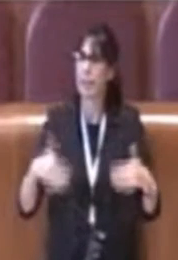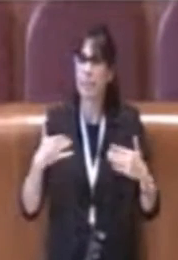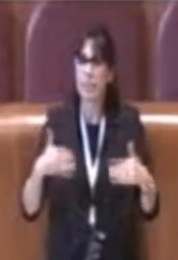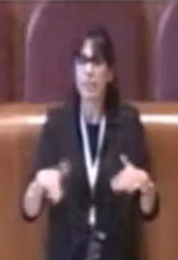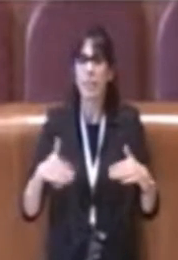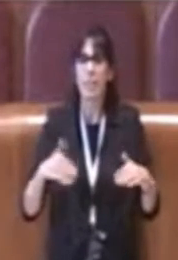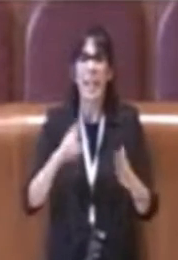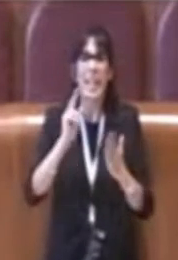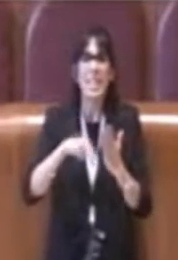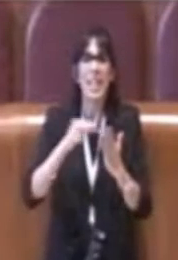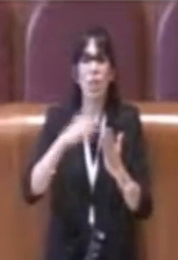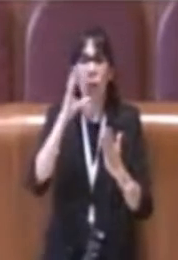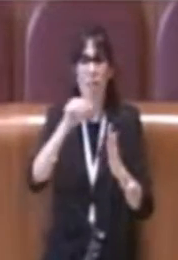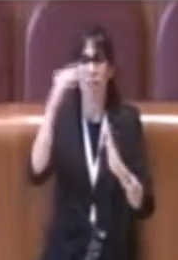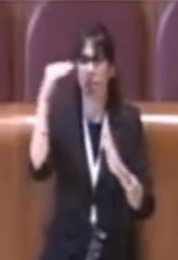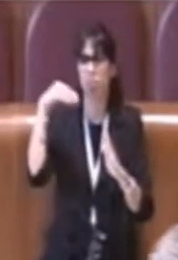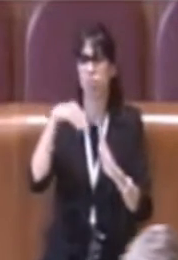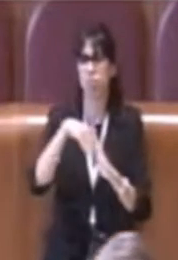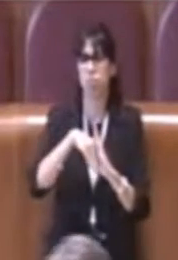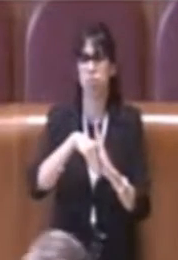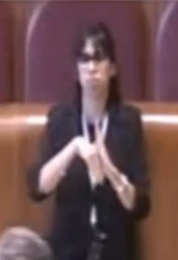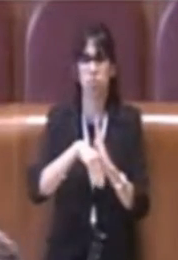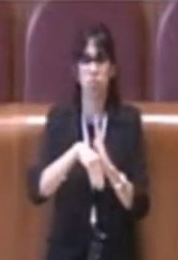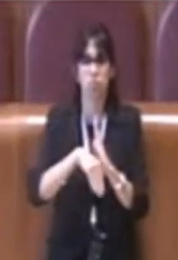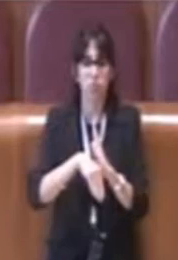delle iscrizioni